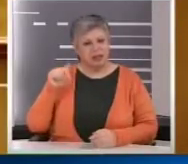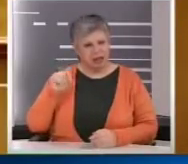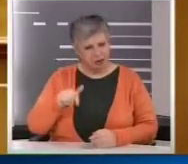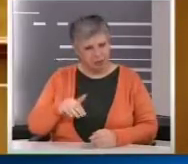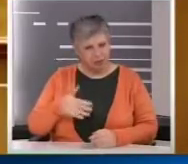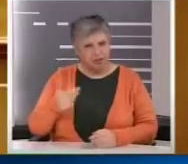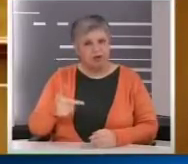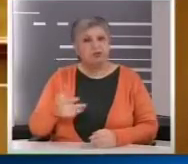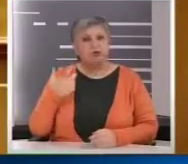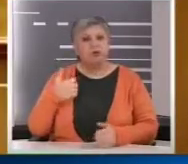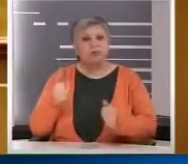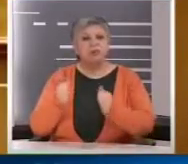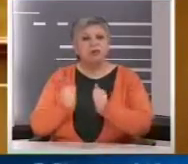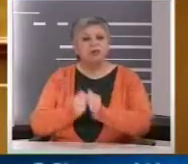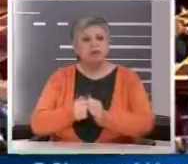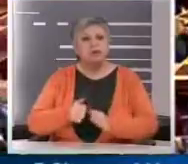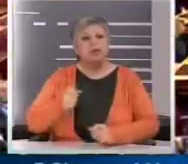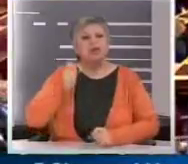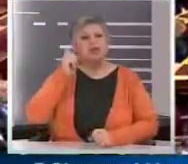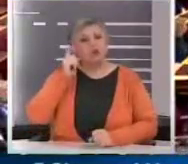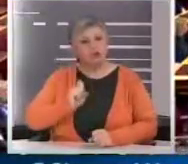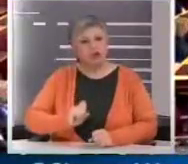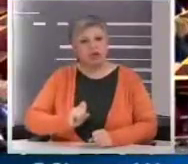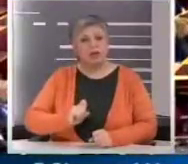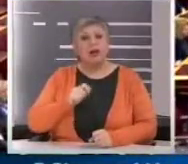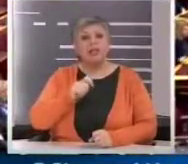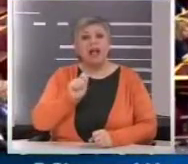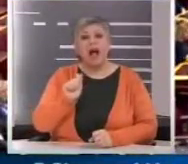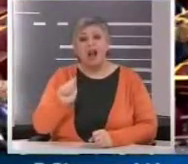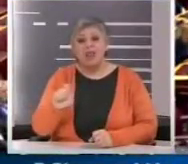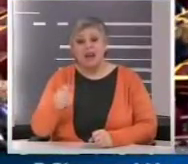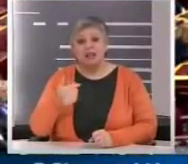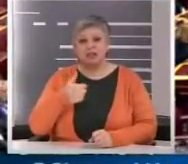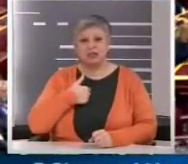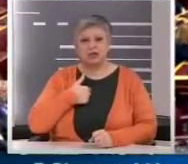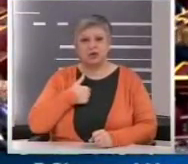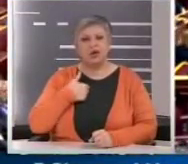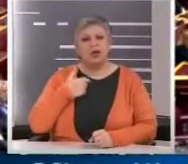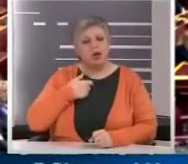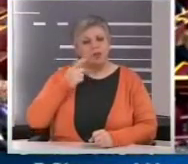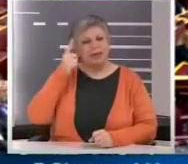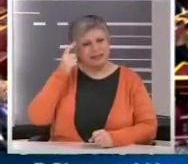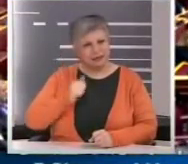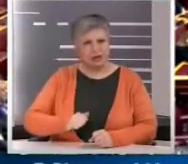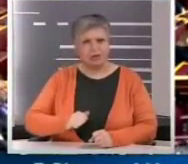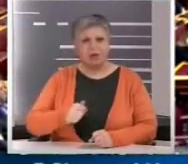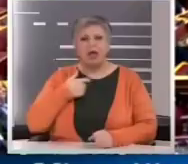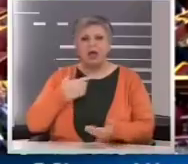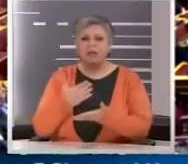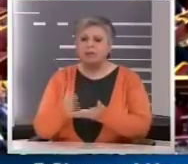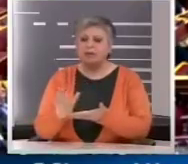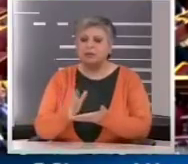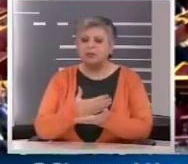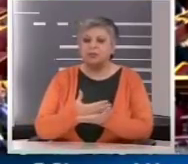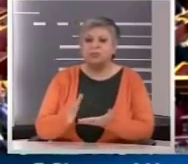2,5 χρόνια, ό,τι κάνει ο Αντρέας το ξέρω εγώ και ό,τι κάνω εγώ το ξέρω ο Αντρέας. Γιατί εμείς δεν μοιράζουμε μη δε βιλαέθια, μη δε ξανοίγουμε